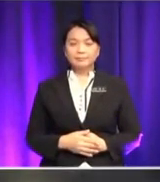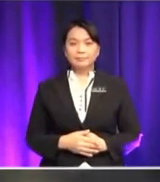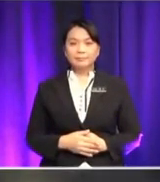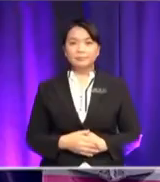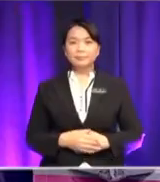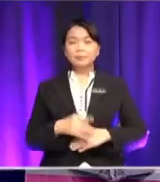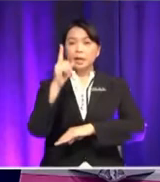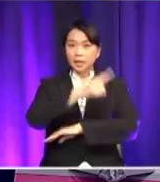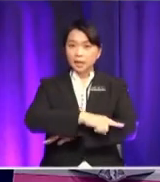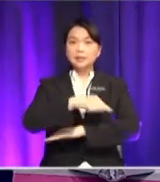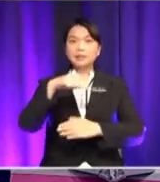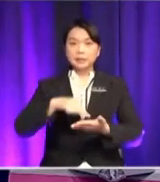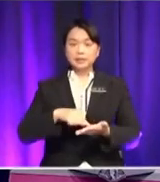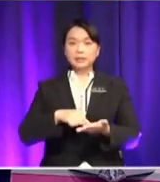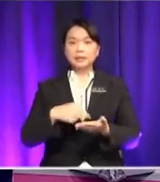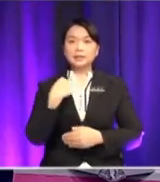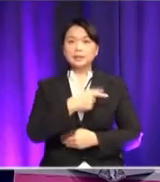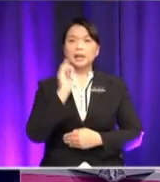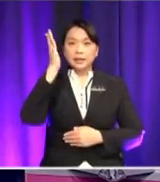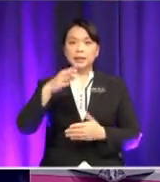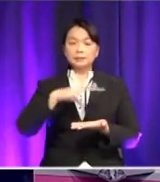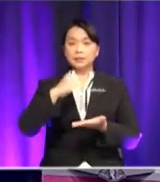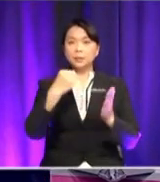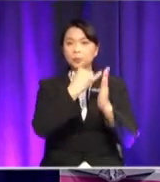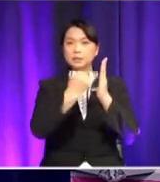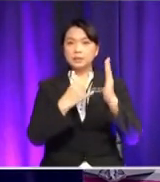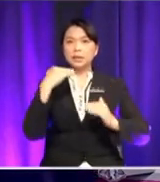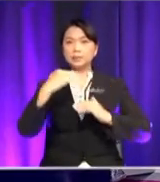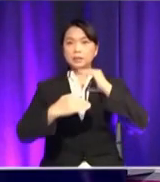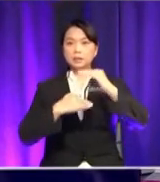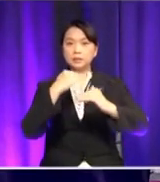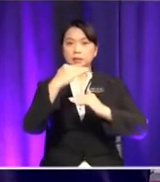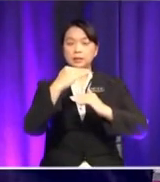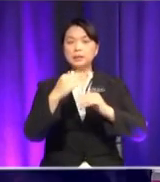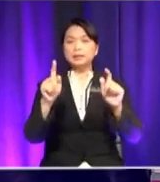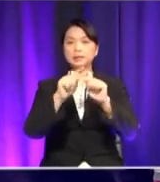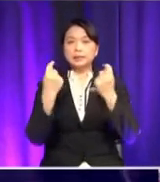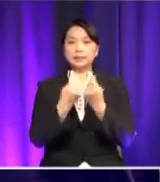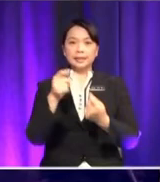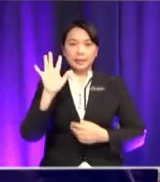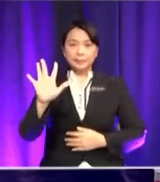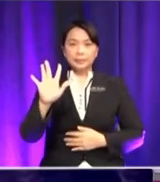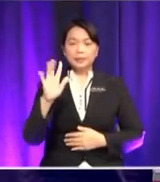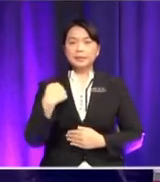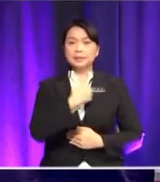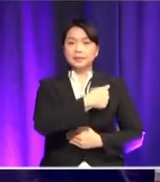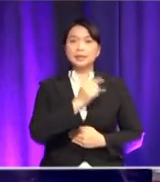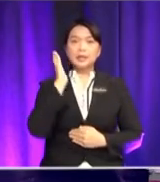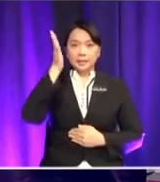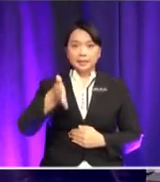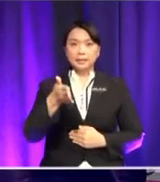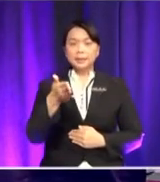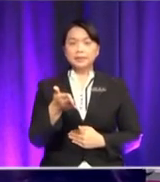kita pada hari ini berkenaan dengan lukisan bangunan tingkatan 5 ke kita akan pergi kepada